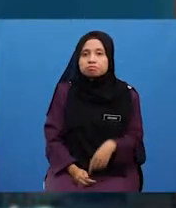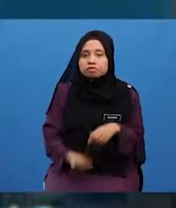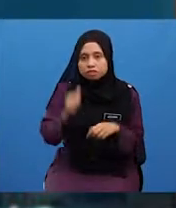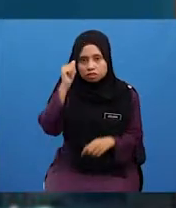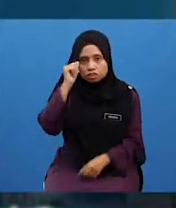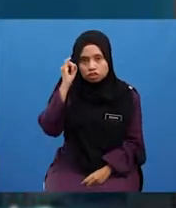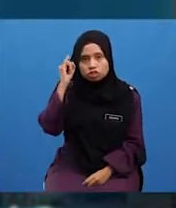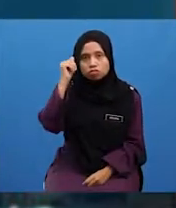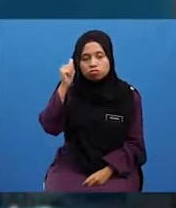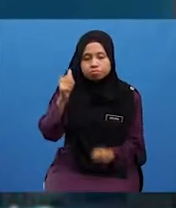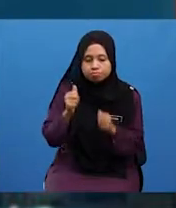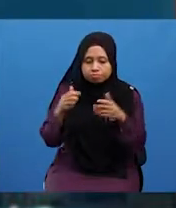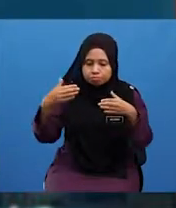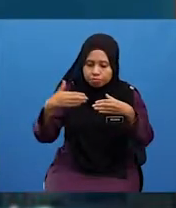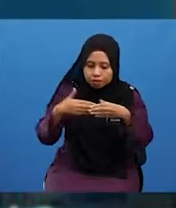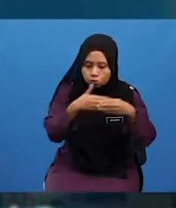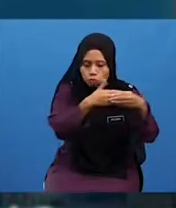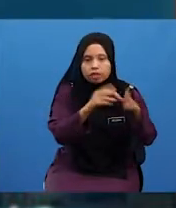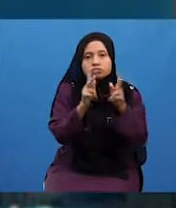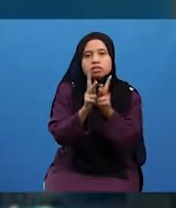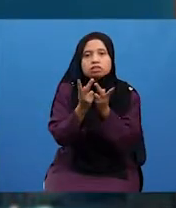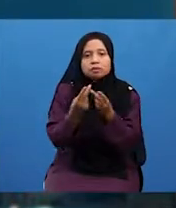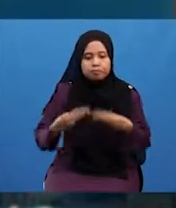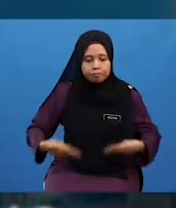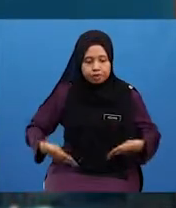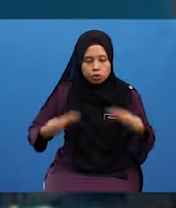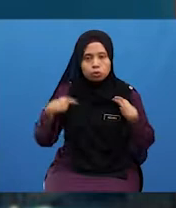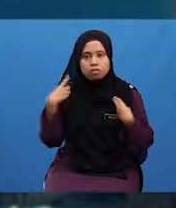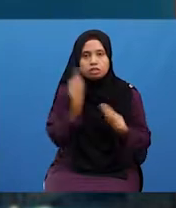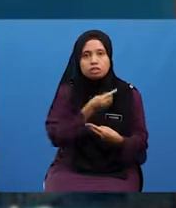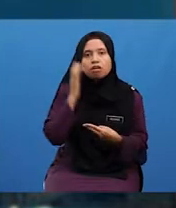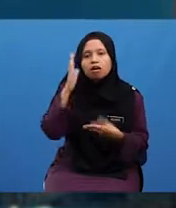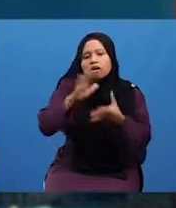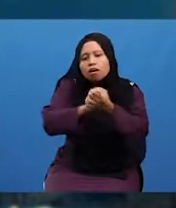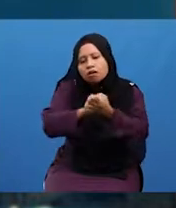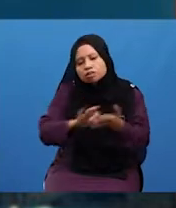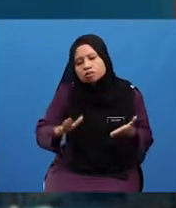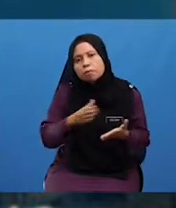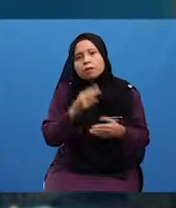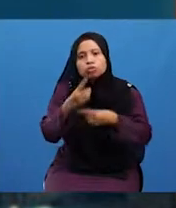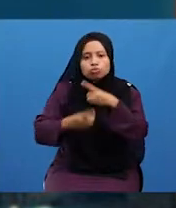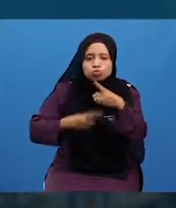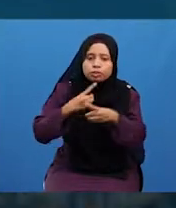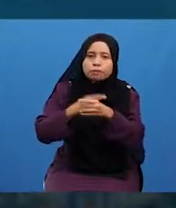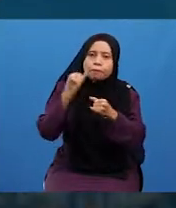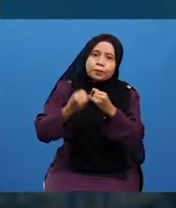Insya-Allah, dengan berpandukan kitab, hidup kita akan selamat dunia dan akhirat.